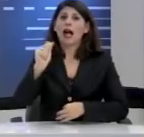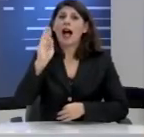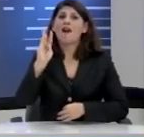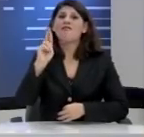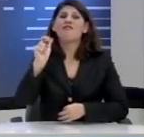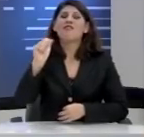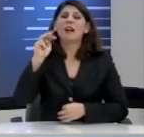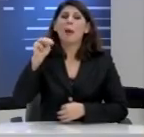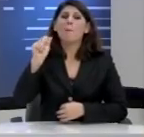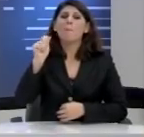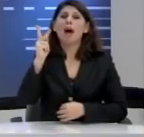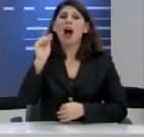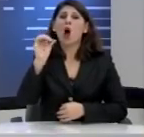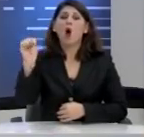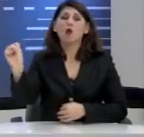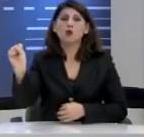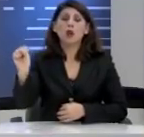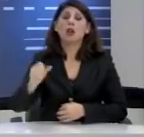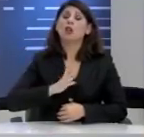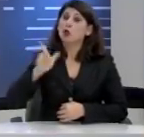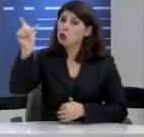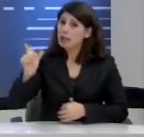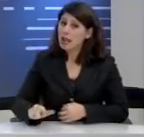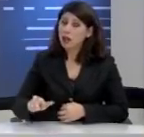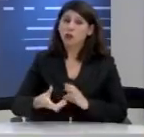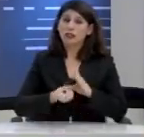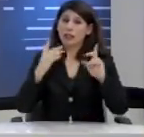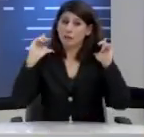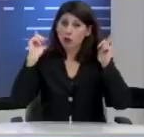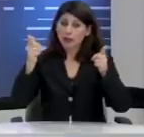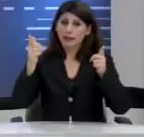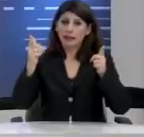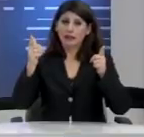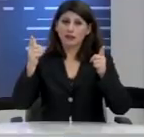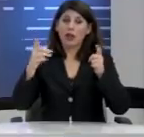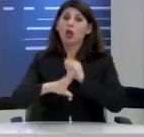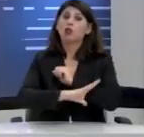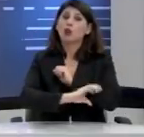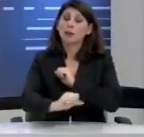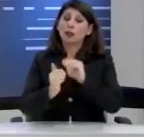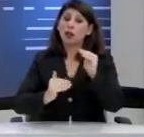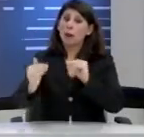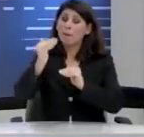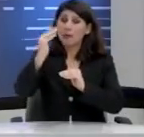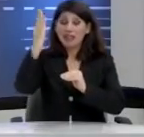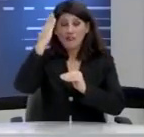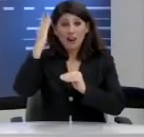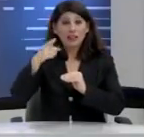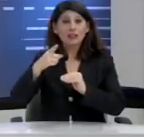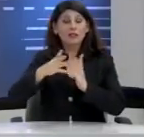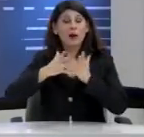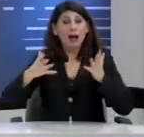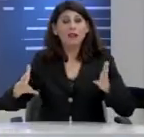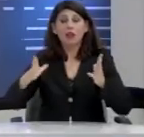Αβραμάκο, το στέλεχος της Νέας Δημοκρατίας, τον γραμματέα, τον επικεφαλής της μεγαλύτερης